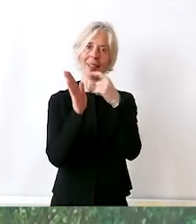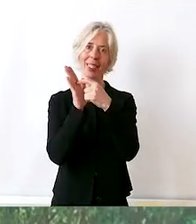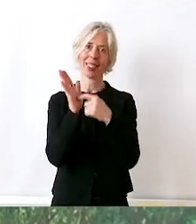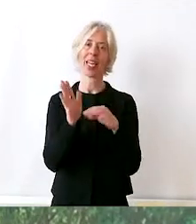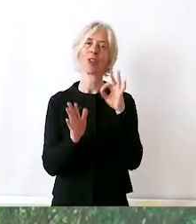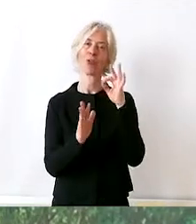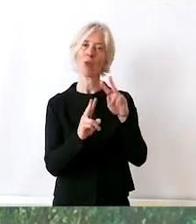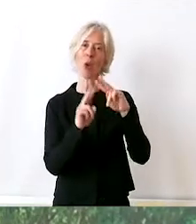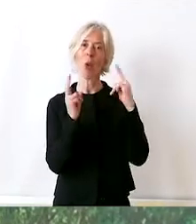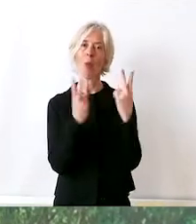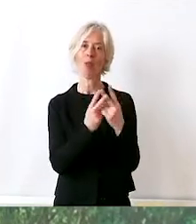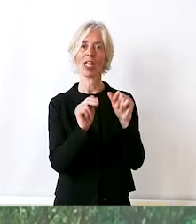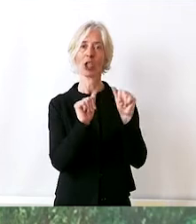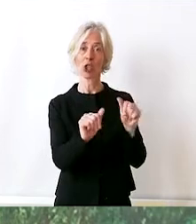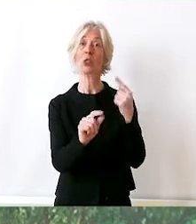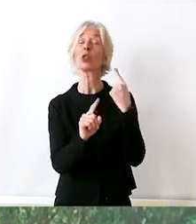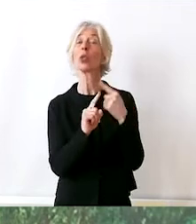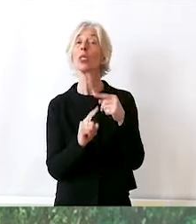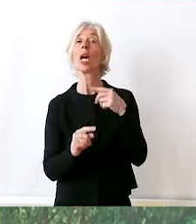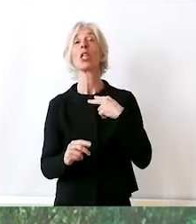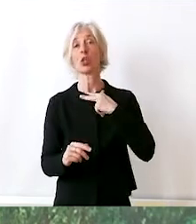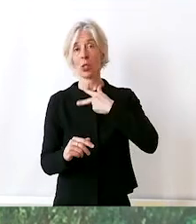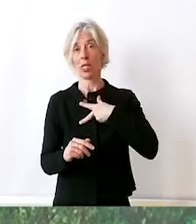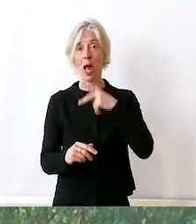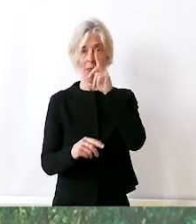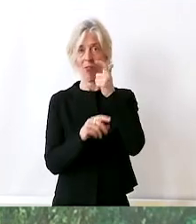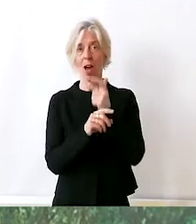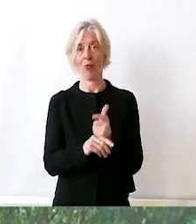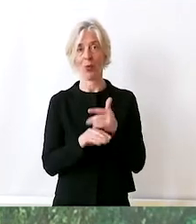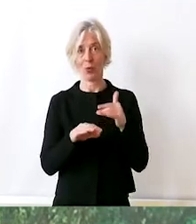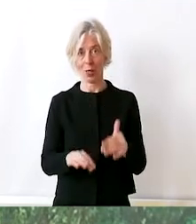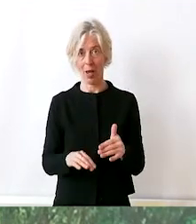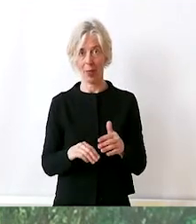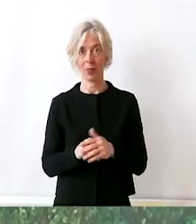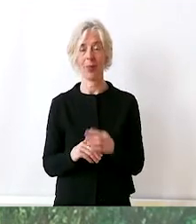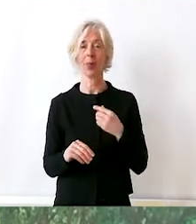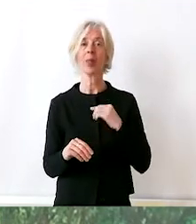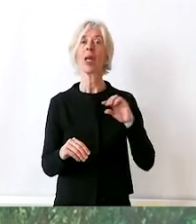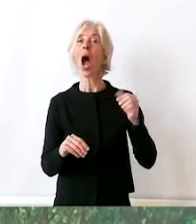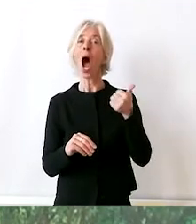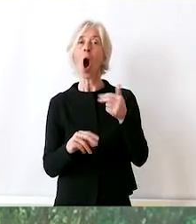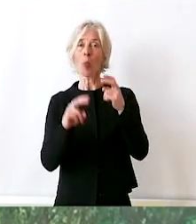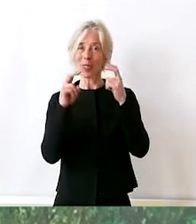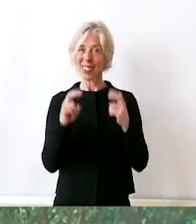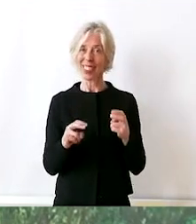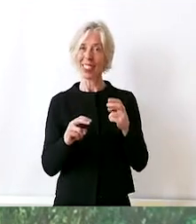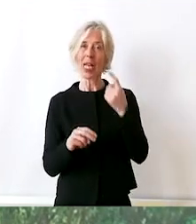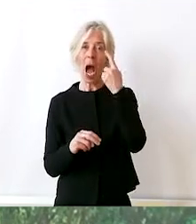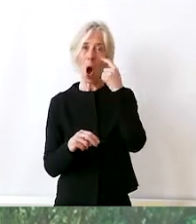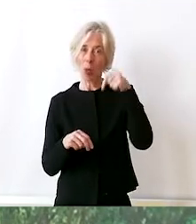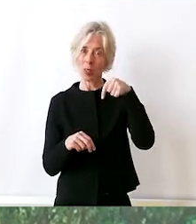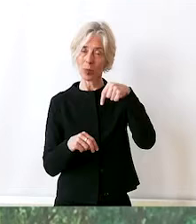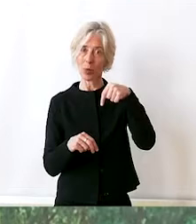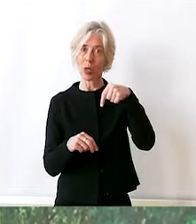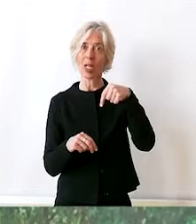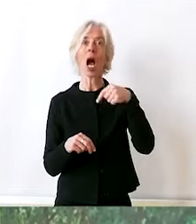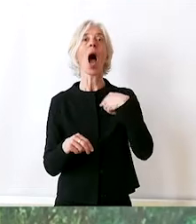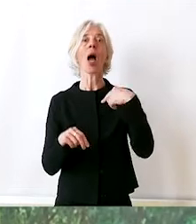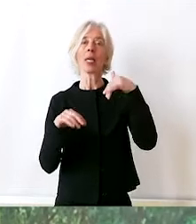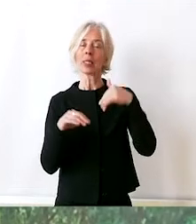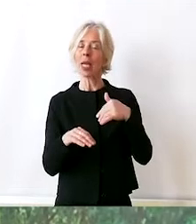Verantwortung. Mit Hauptsitz in Deutschland beschäftigt UPM Communication Papers rund 6.500